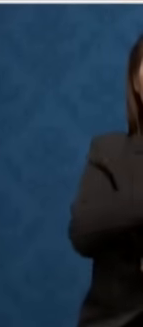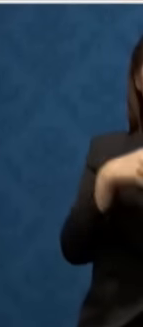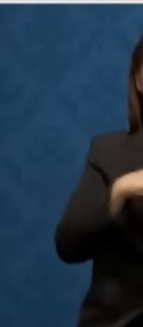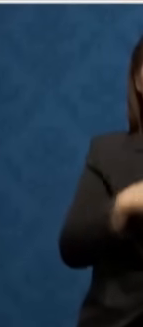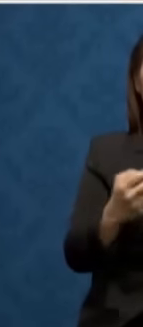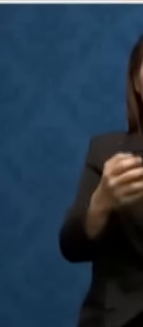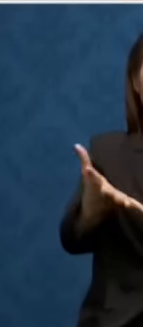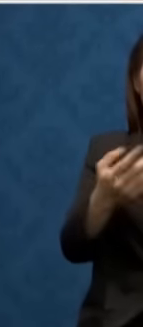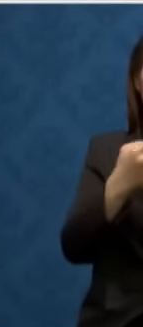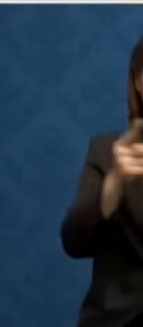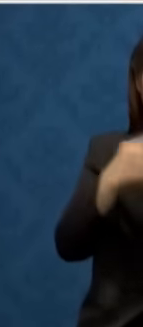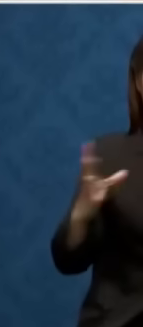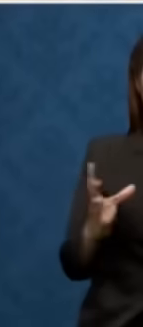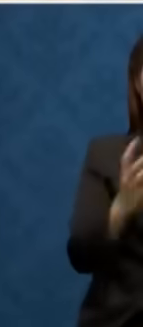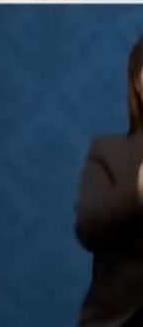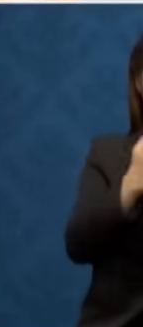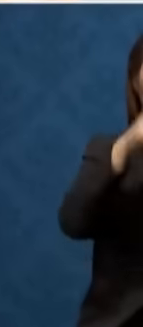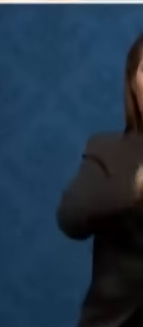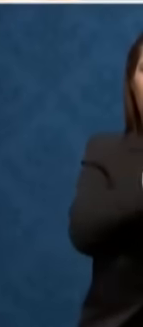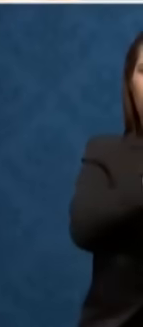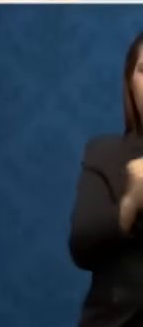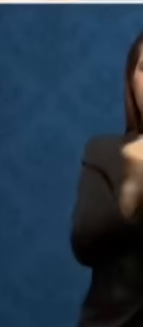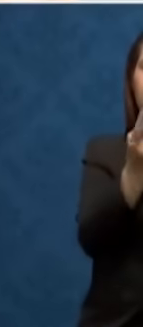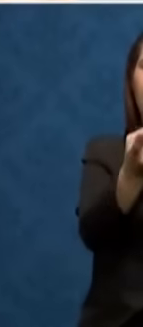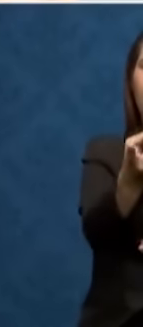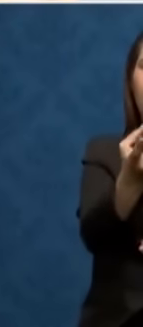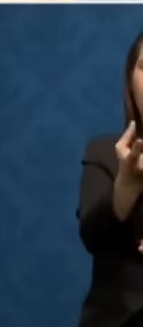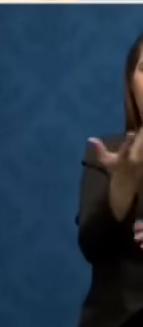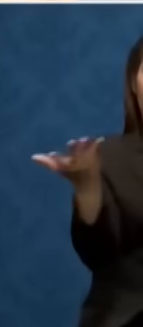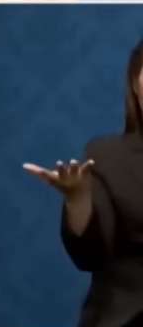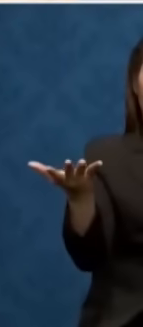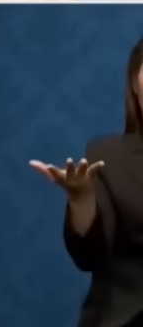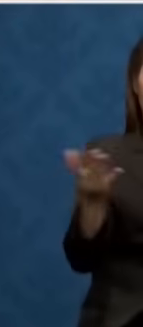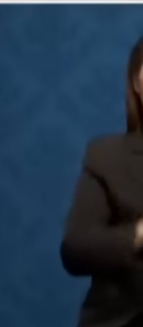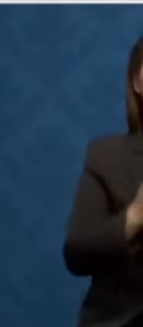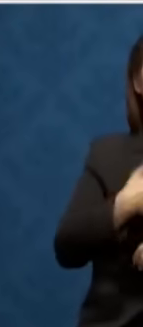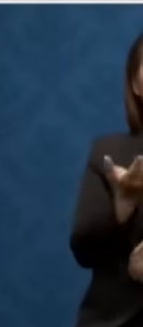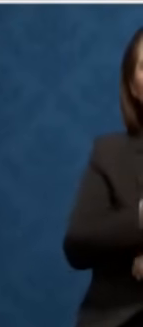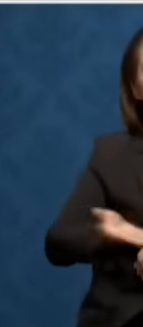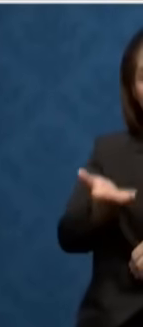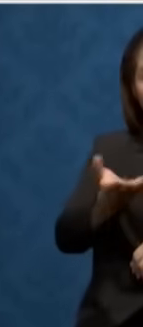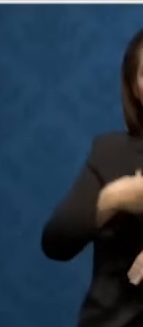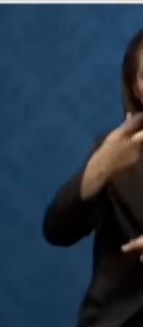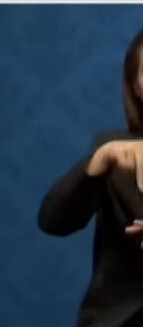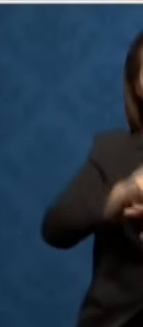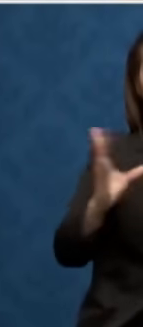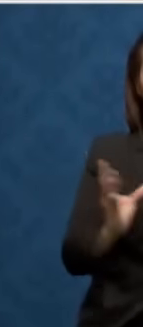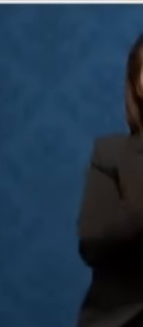แต่ตกลงแล้วท่านอัครเดชใช้สิทธิ์อะไรครับจะประท้วงใครครับนะครับผมขอให้ท่านประธานวินิจฉัยด้ว